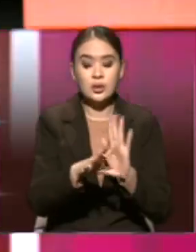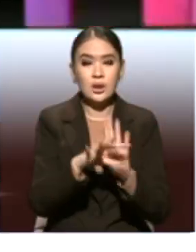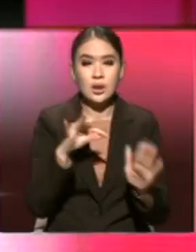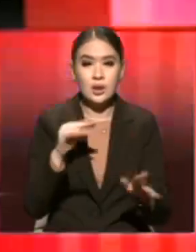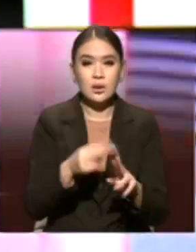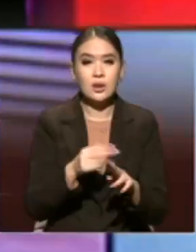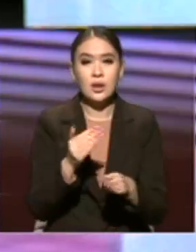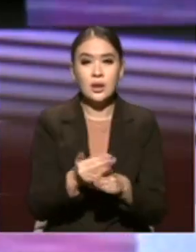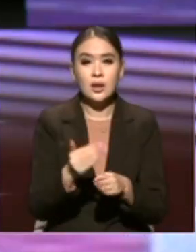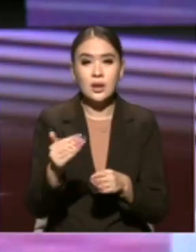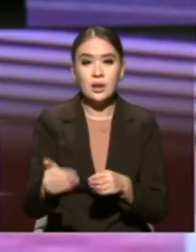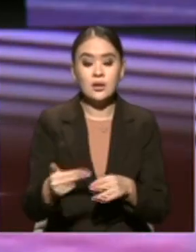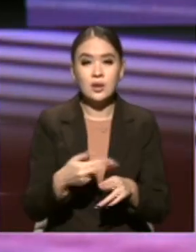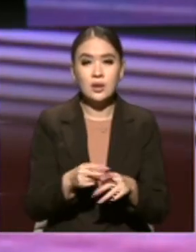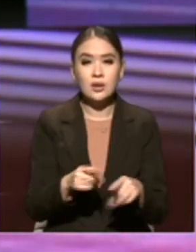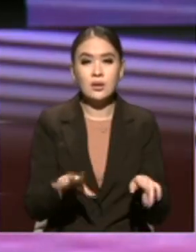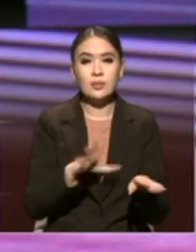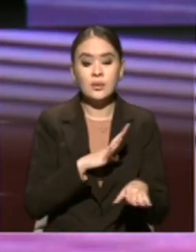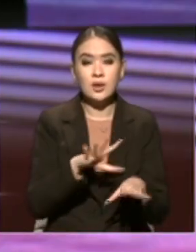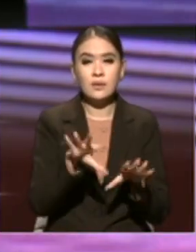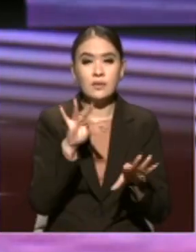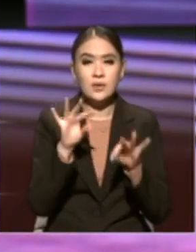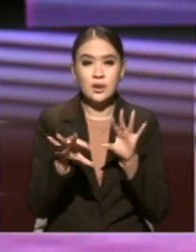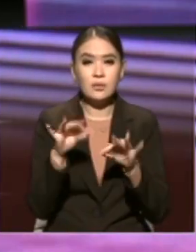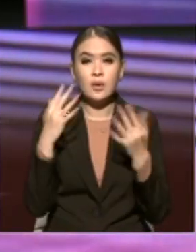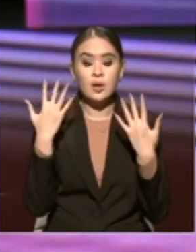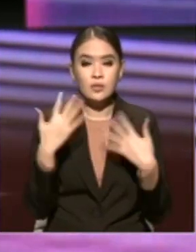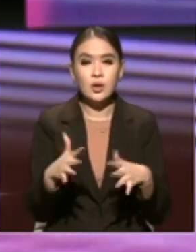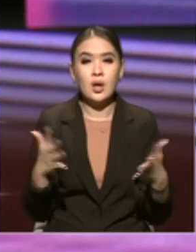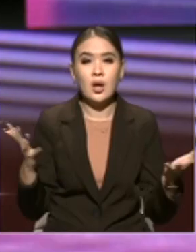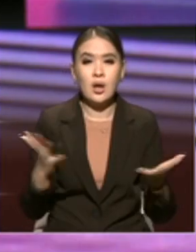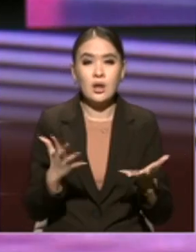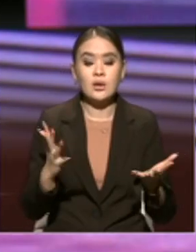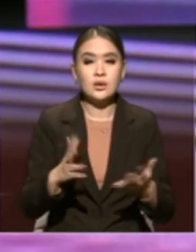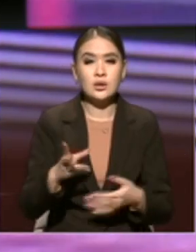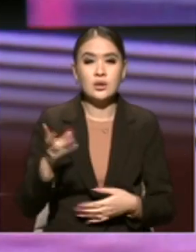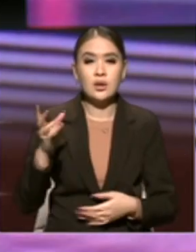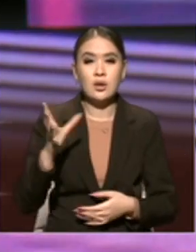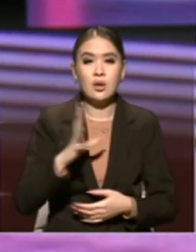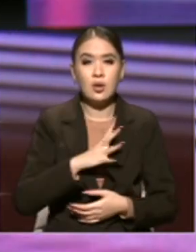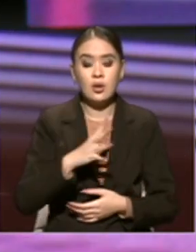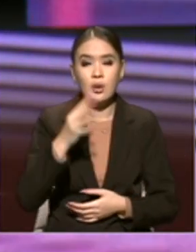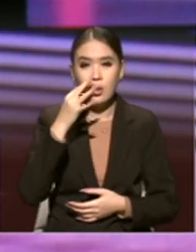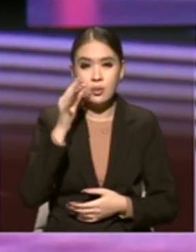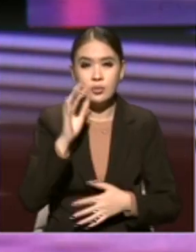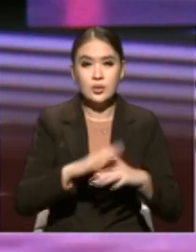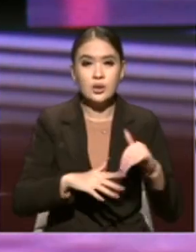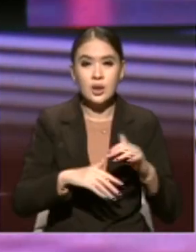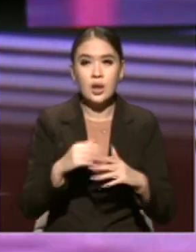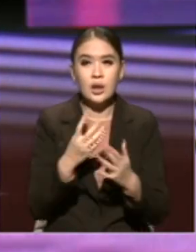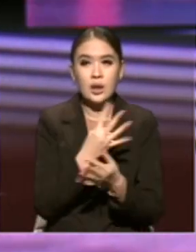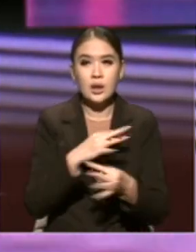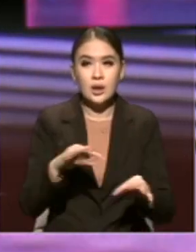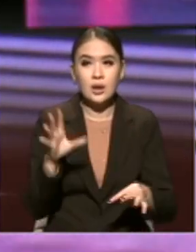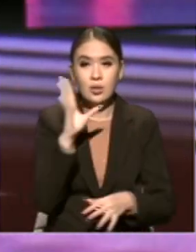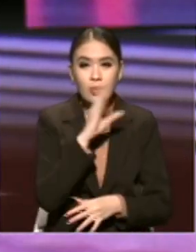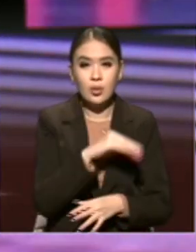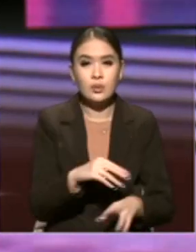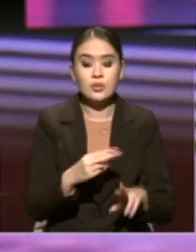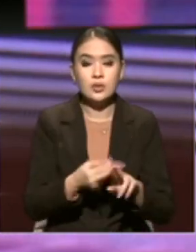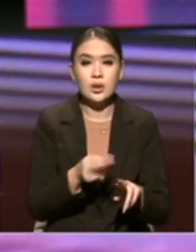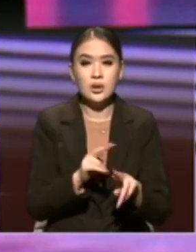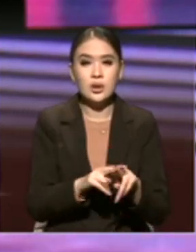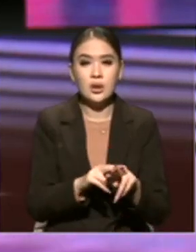Кейін өзіне жаңағы іріктеу аяқталғаннан кейін оған қайсы мамандықтарда, бұл жерде енді тағы да оларға еркіндік беріледі. Бұл бірінші кезекте